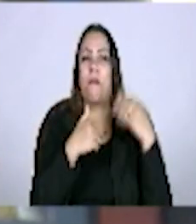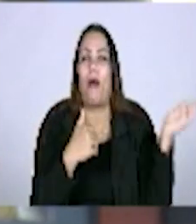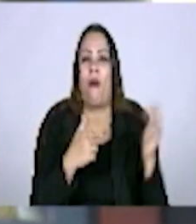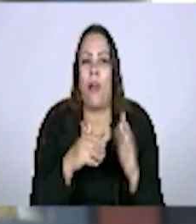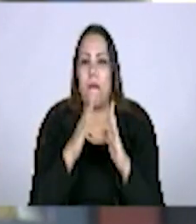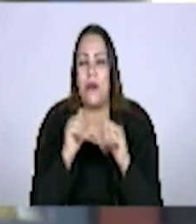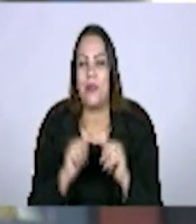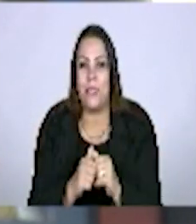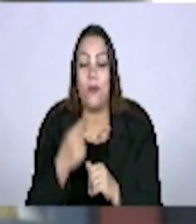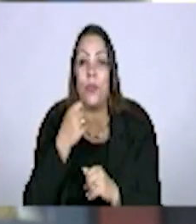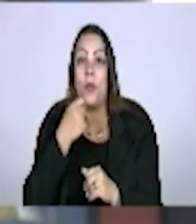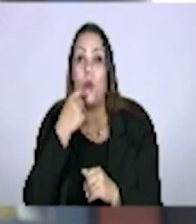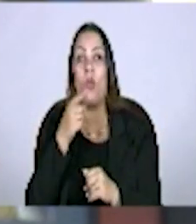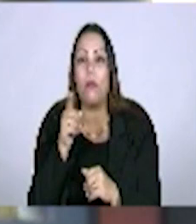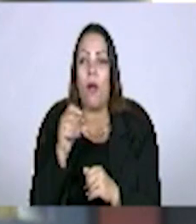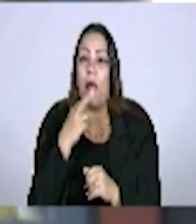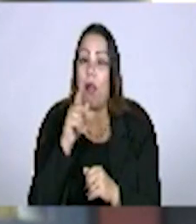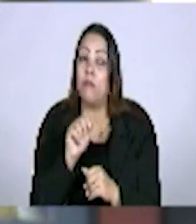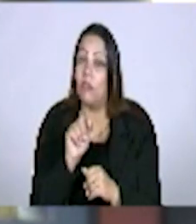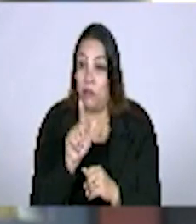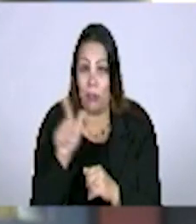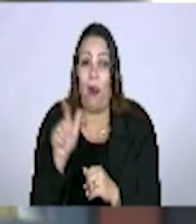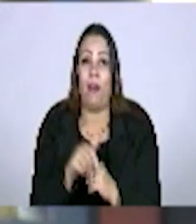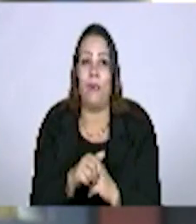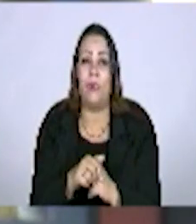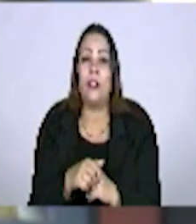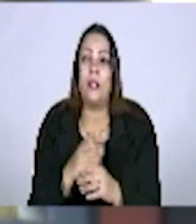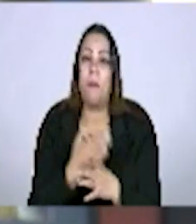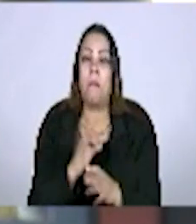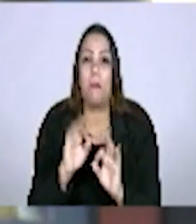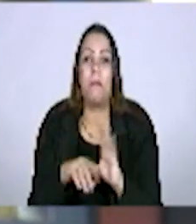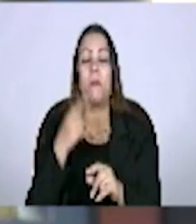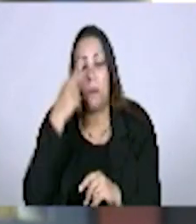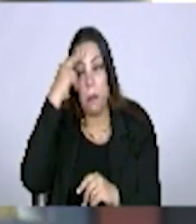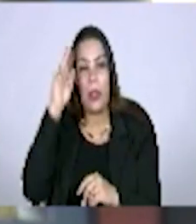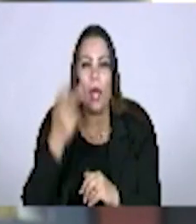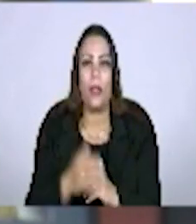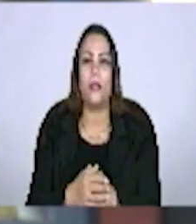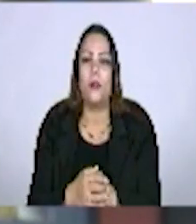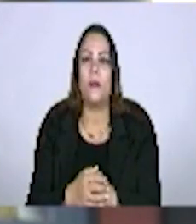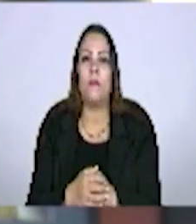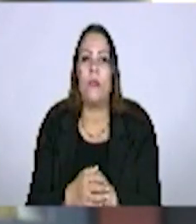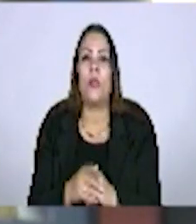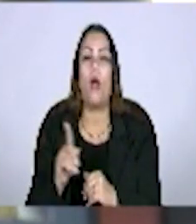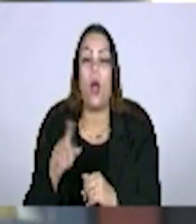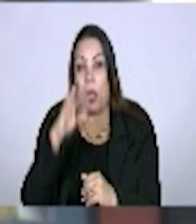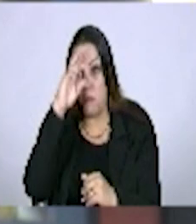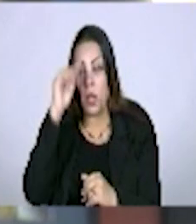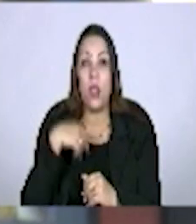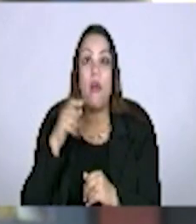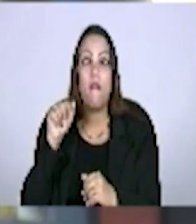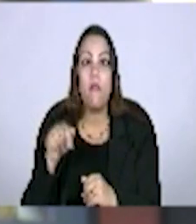هذا ما يقول وانا اعتقد ان هذا الراي الاقتصادي راي صحيح وسديد بمعنى ان طول ما هناك